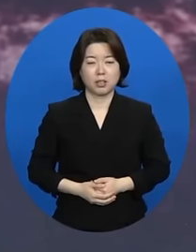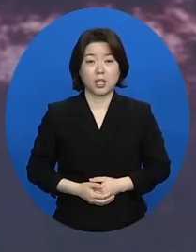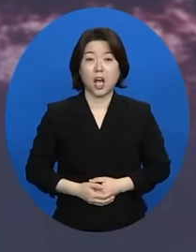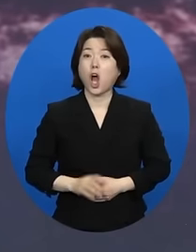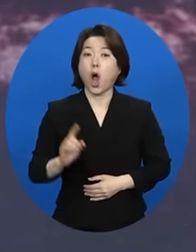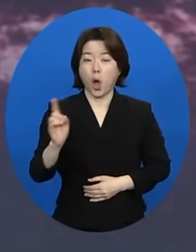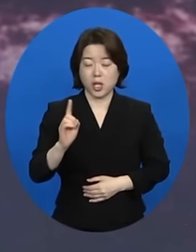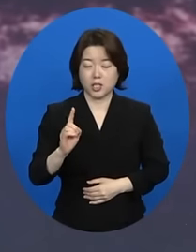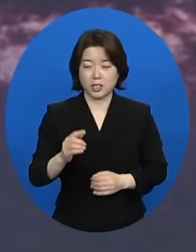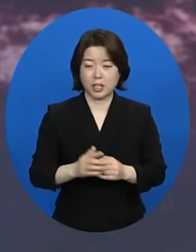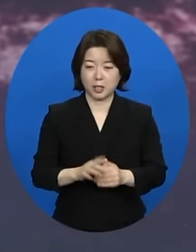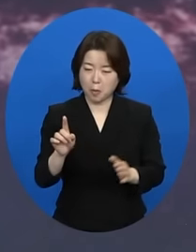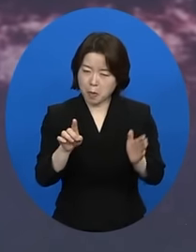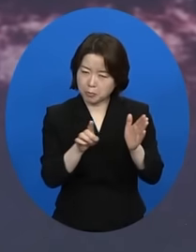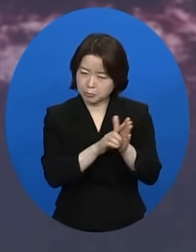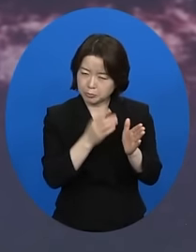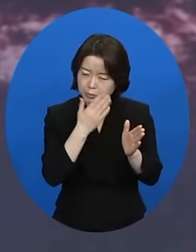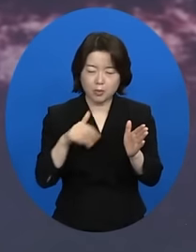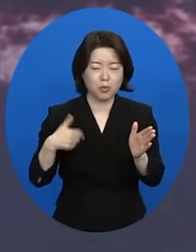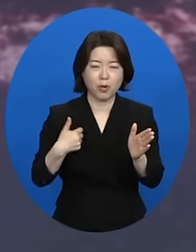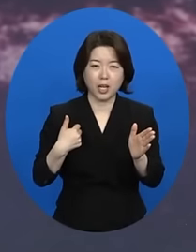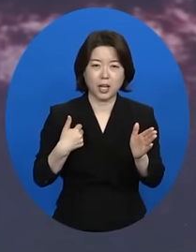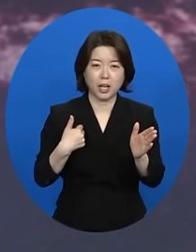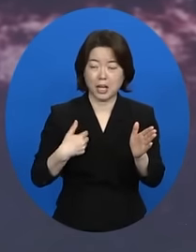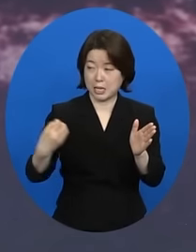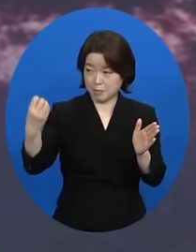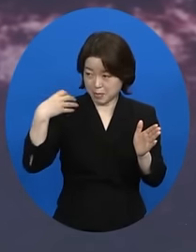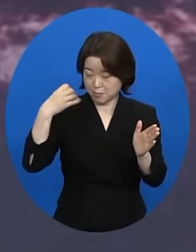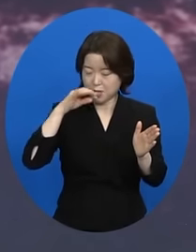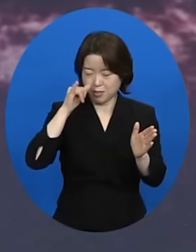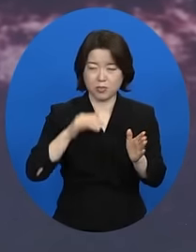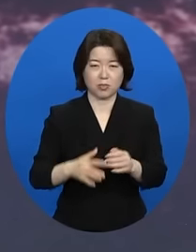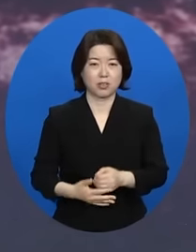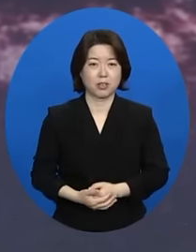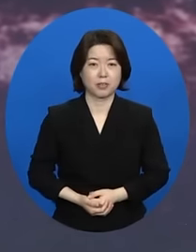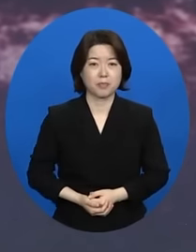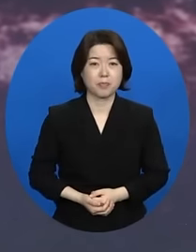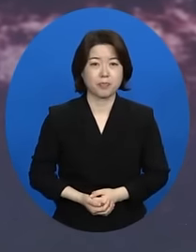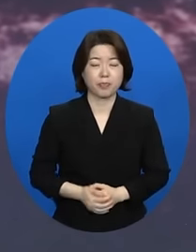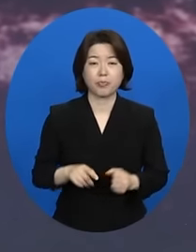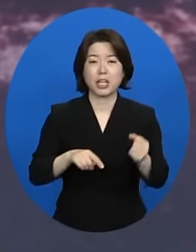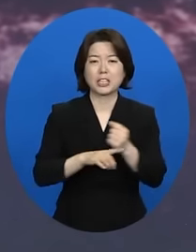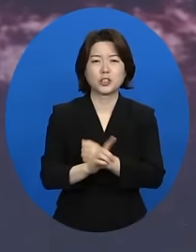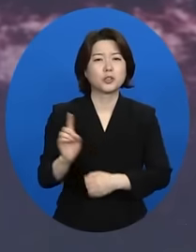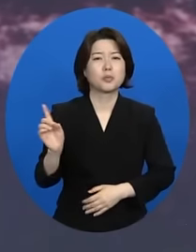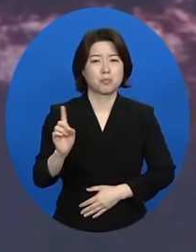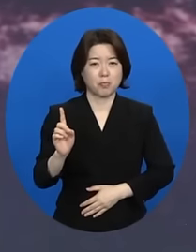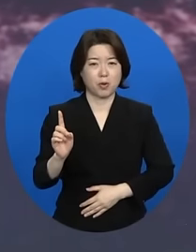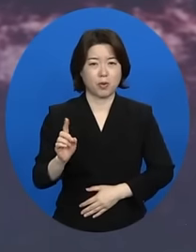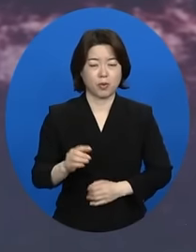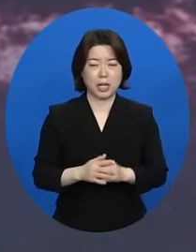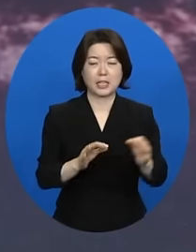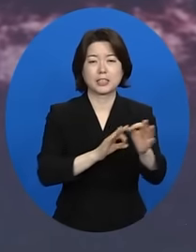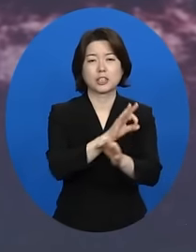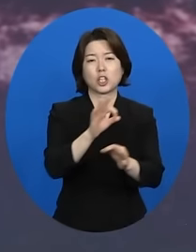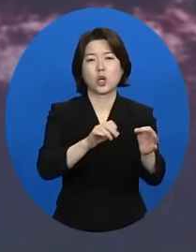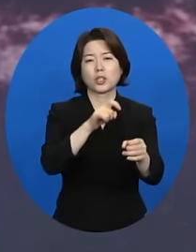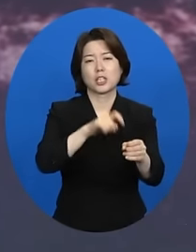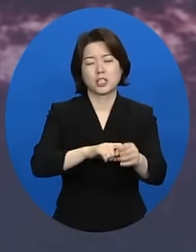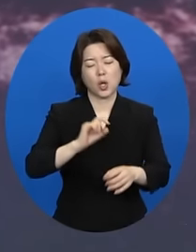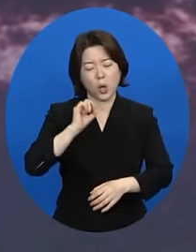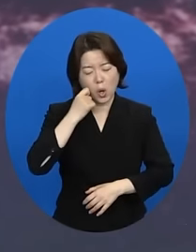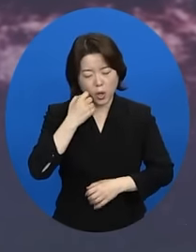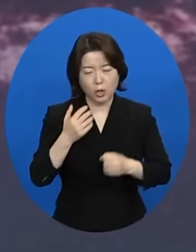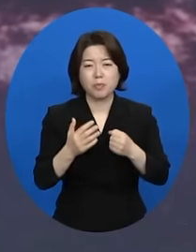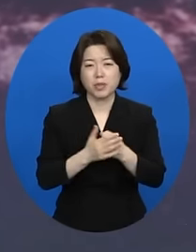어쨌든 그 뭐 어느 정도 친밀성인지 모르겠지만 뭐 그런 얘기를 하시더군요. 그러니까 이유는 뭐냐면. 경제적인 어려움 때문에